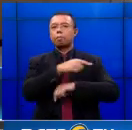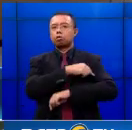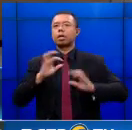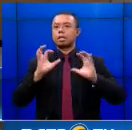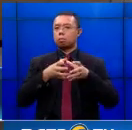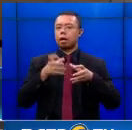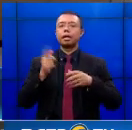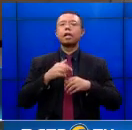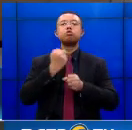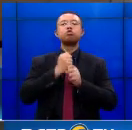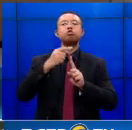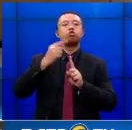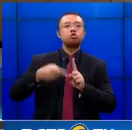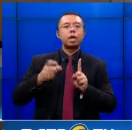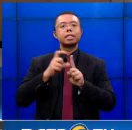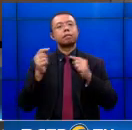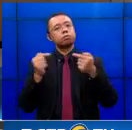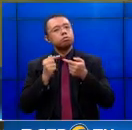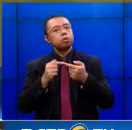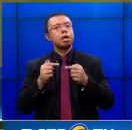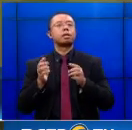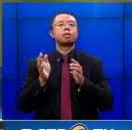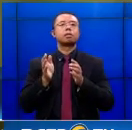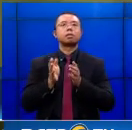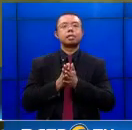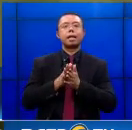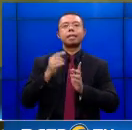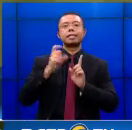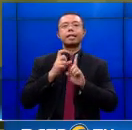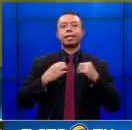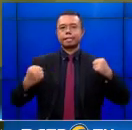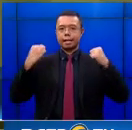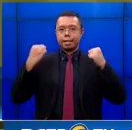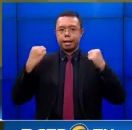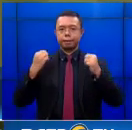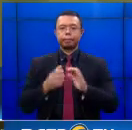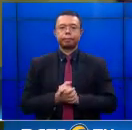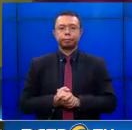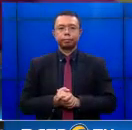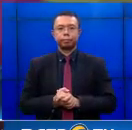gabungan dari gugus tugas Dinas Perhubungan dan petugas Dinas Kesehatan setempat